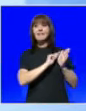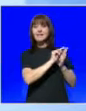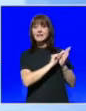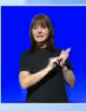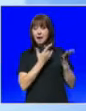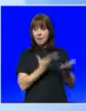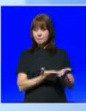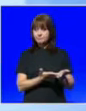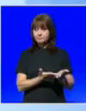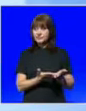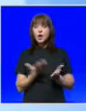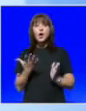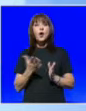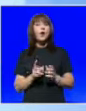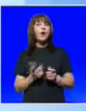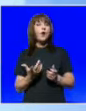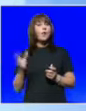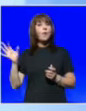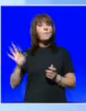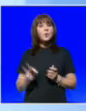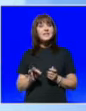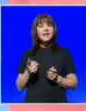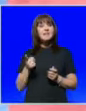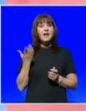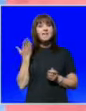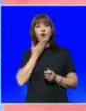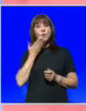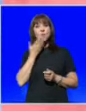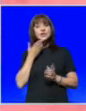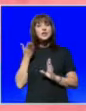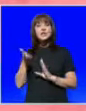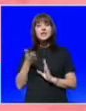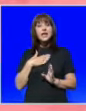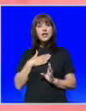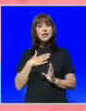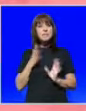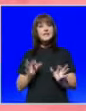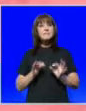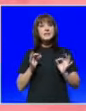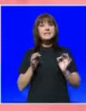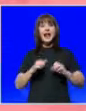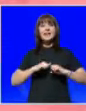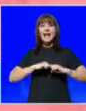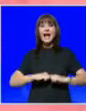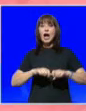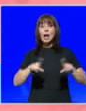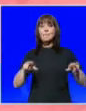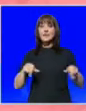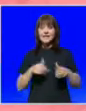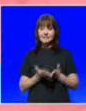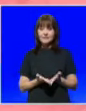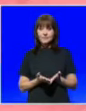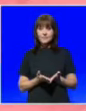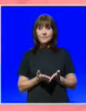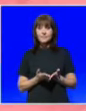процента са изградените, колко процента от училищата имат такива? Всъщност, след 2-годишна национална програма за изграждане на